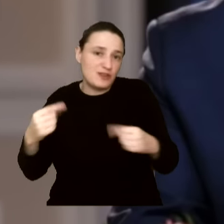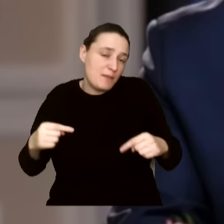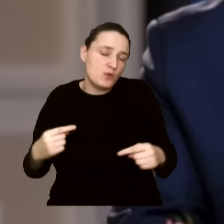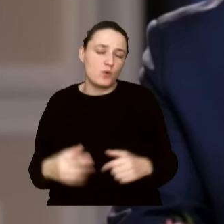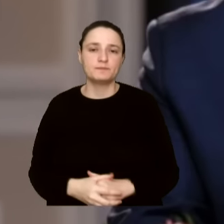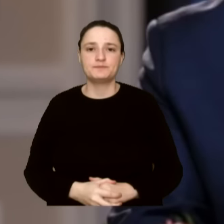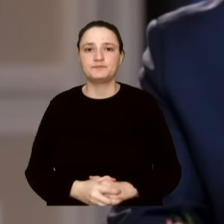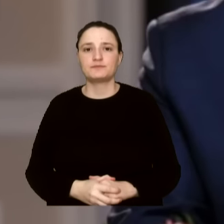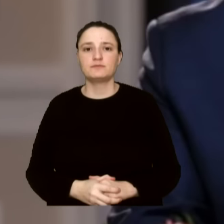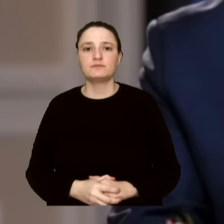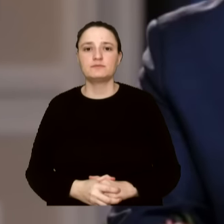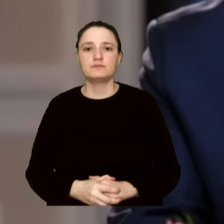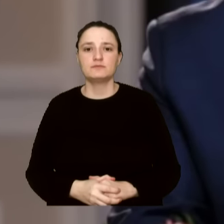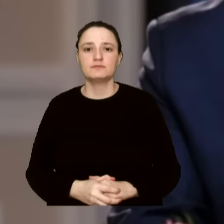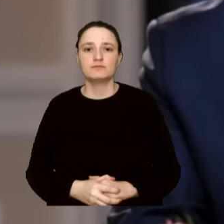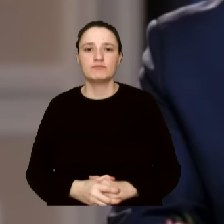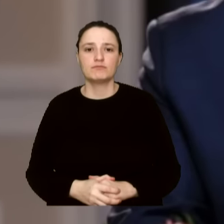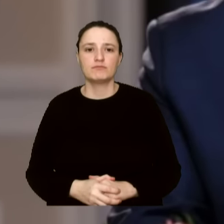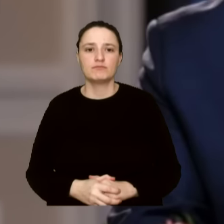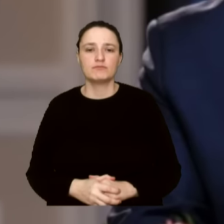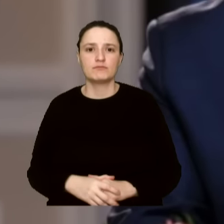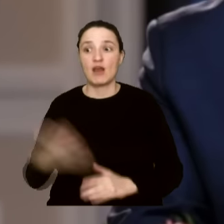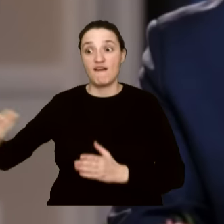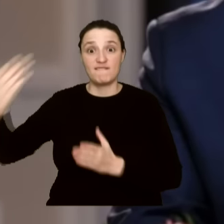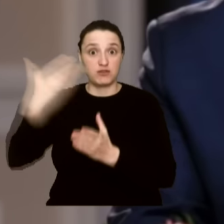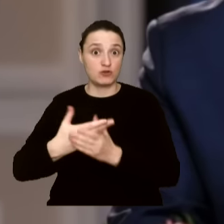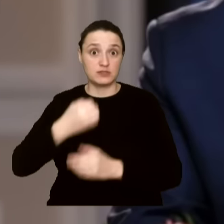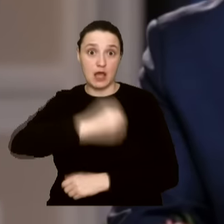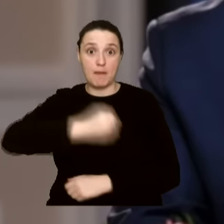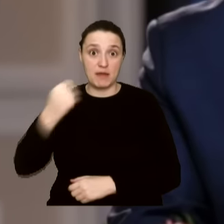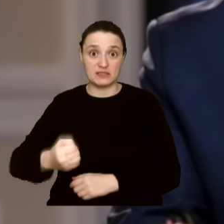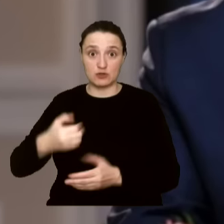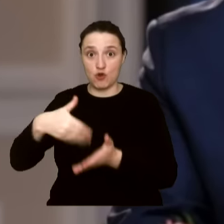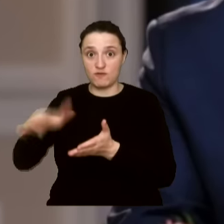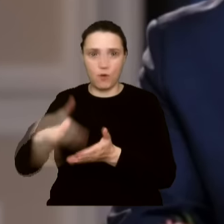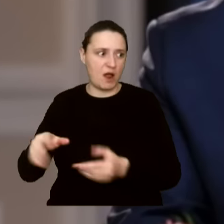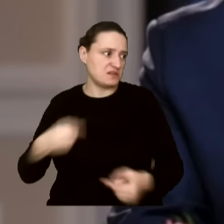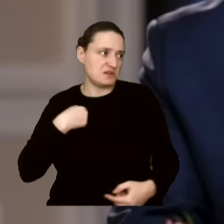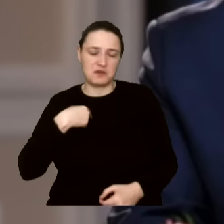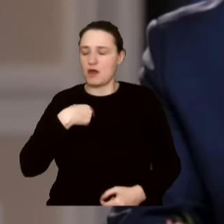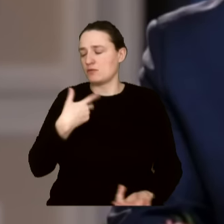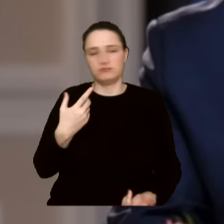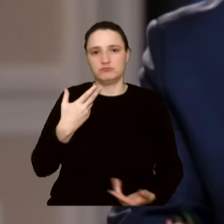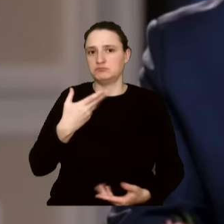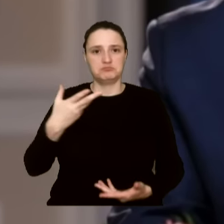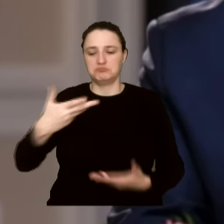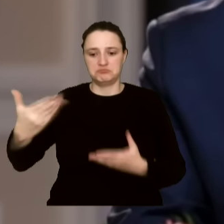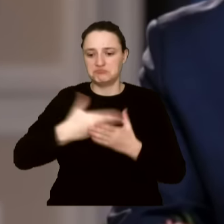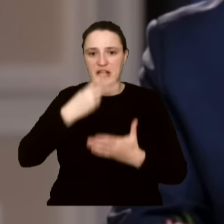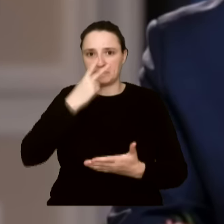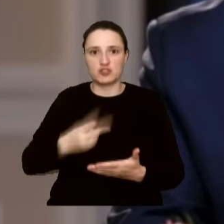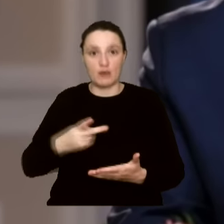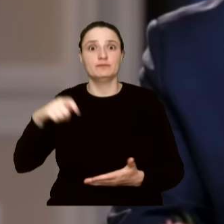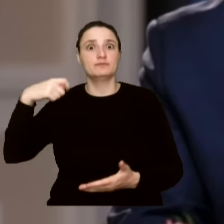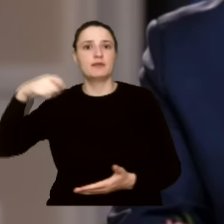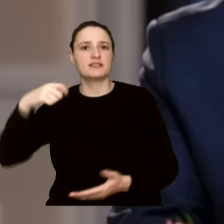Żadne wnioski o odwołanie ambasadorów do mnie nie wpłynęły, mówił na konferencji prezydent Andrzej Duda. Tym samym odniósł się